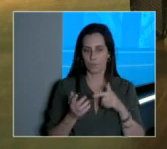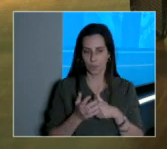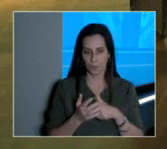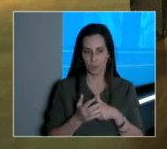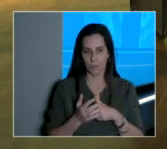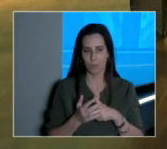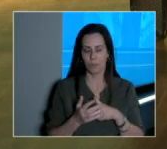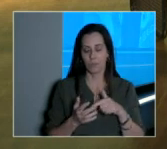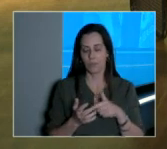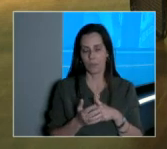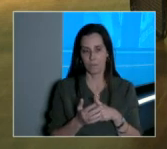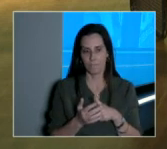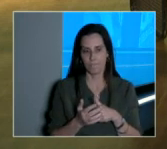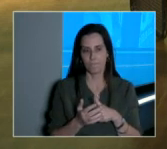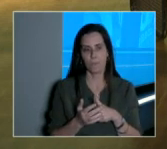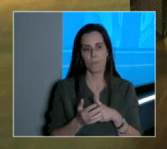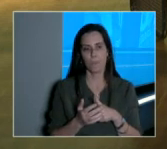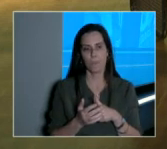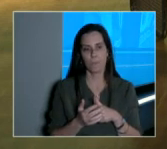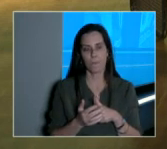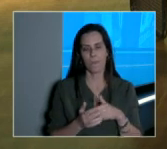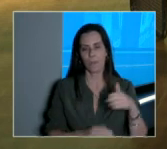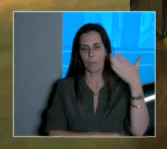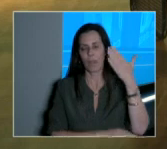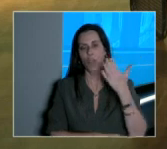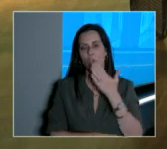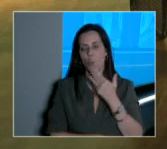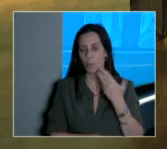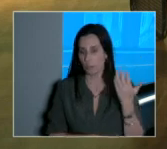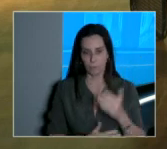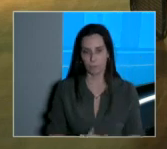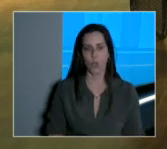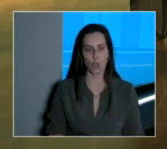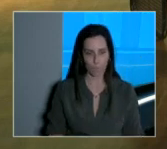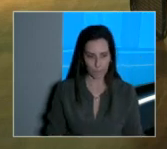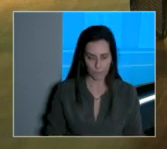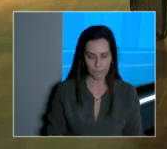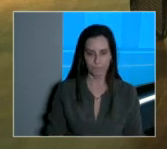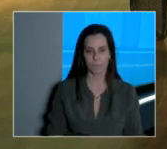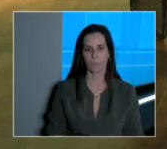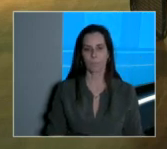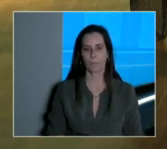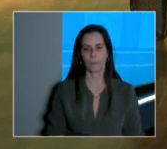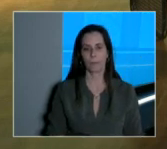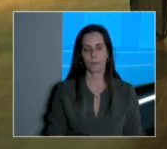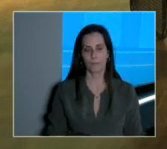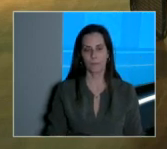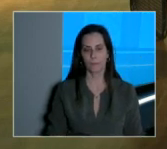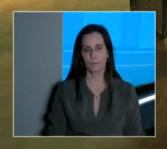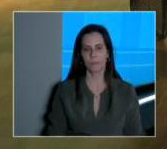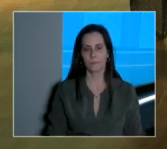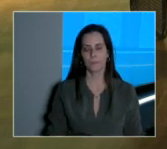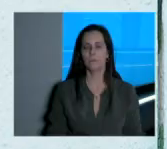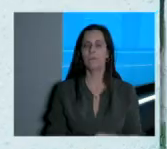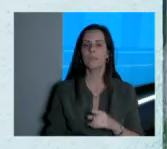זה, למען המשל, מדינה יהודית. טוב, אנחנו לתלמיד הבא, היה תת שלוש ותת שש,